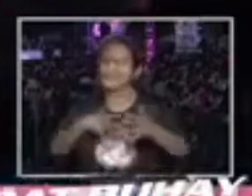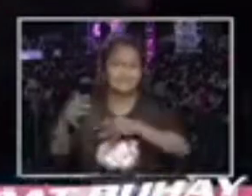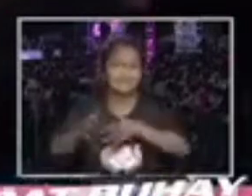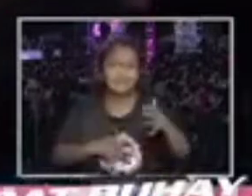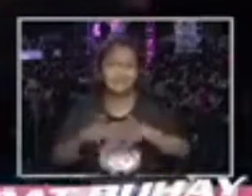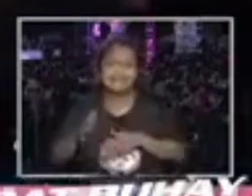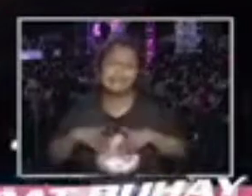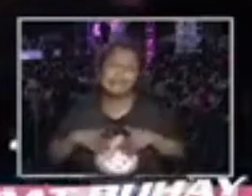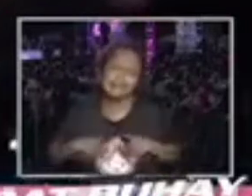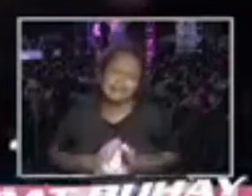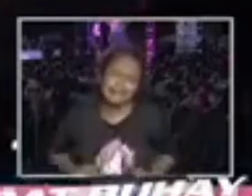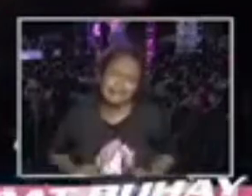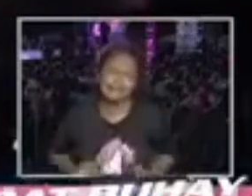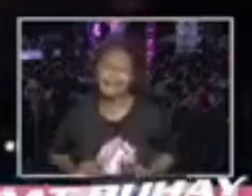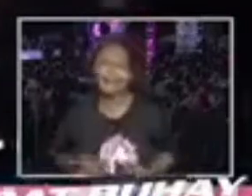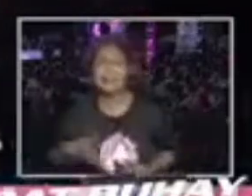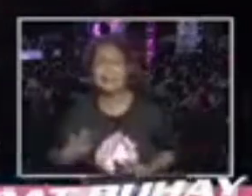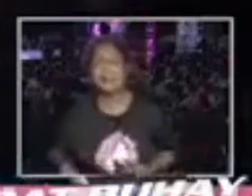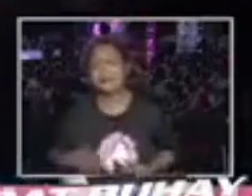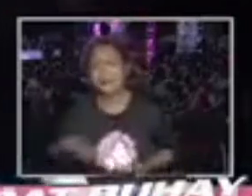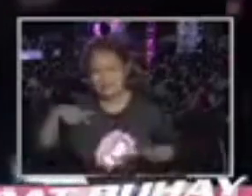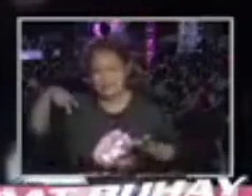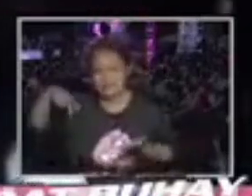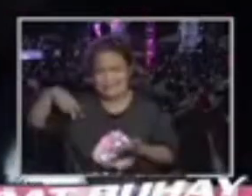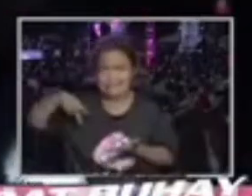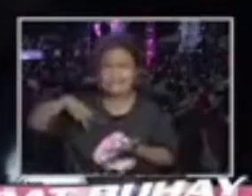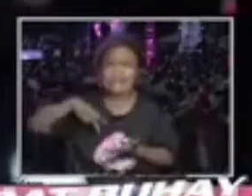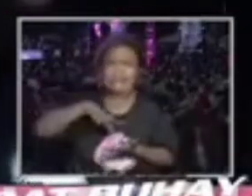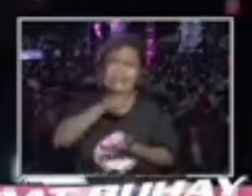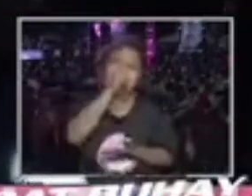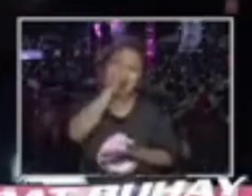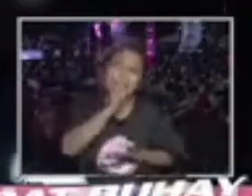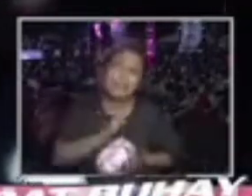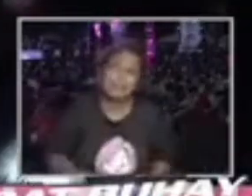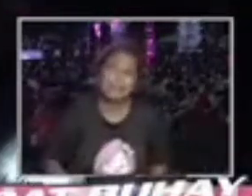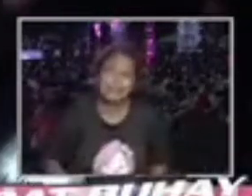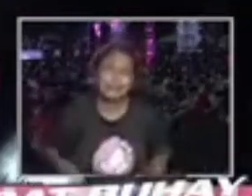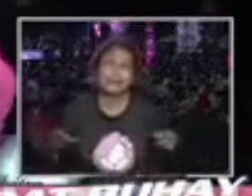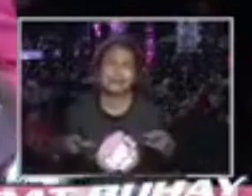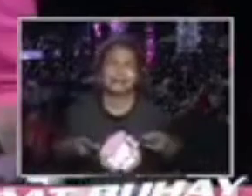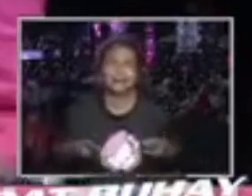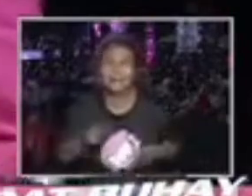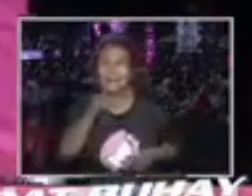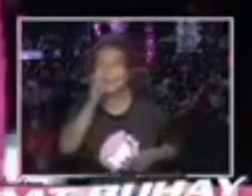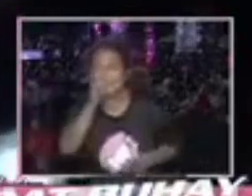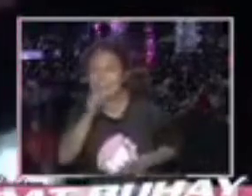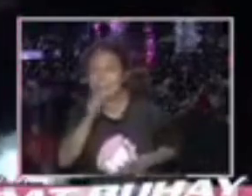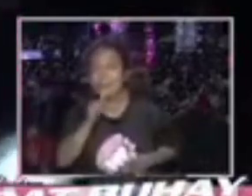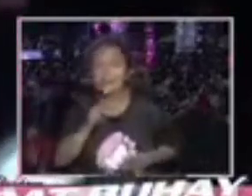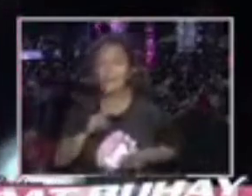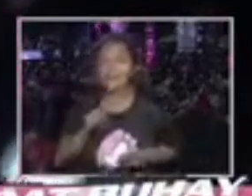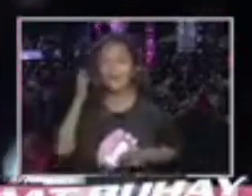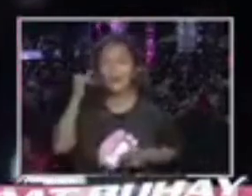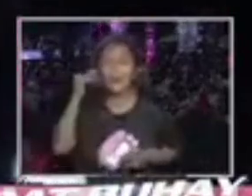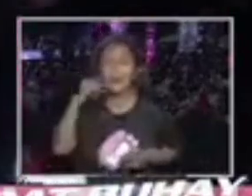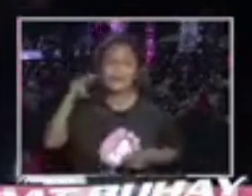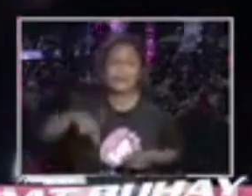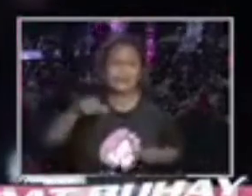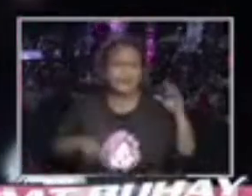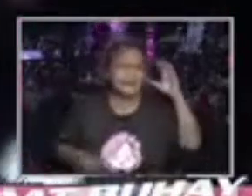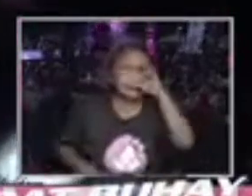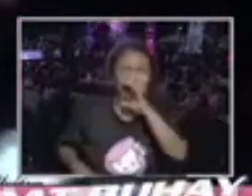Kahit pagod na, naglakad pa rin kayo para hanapin ang susunod na